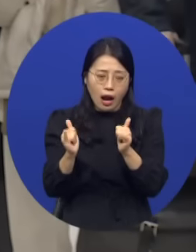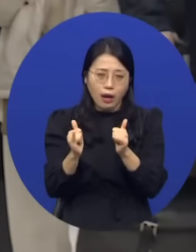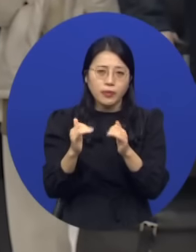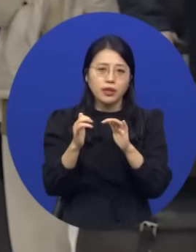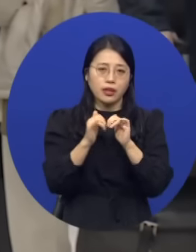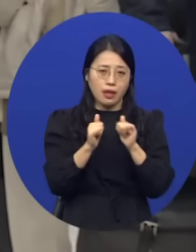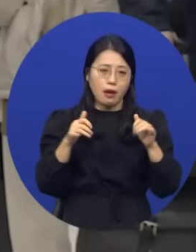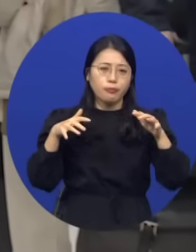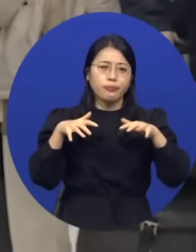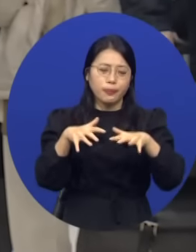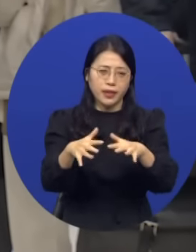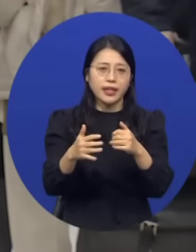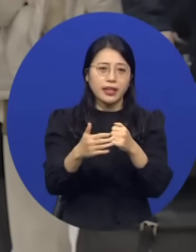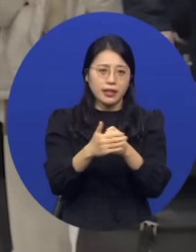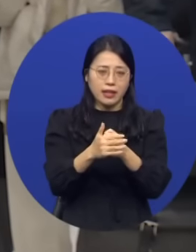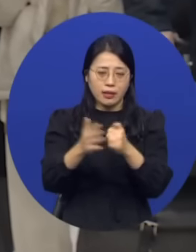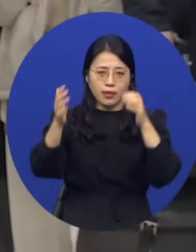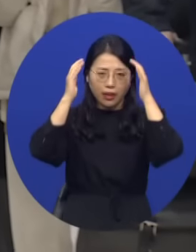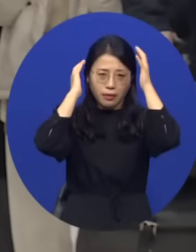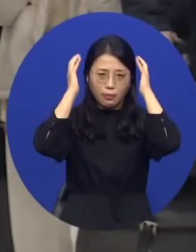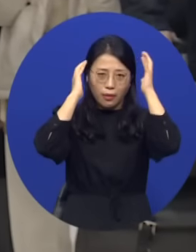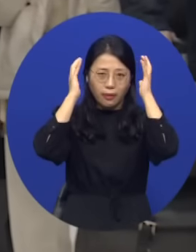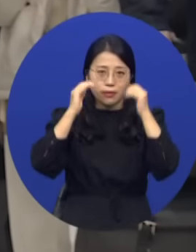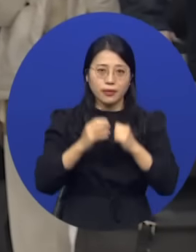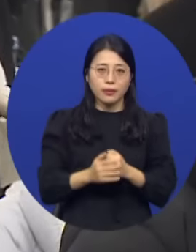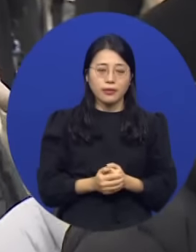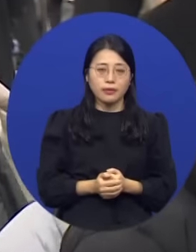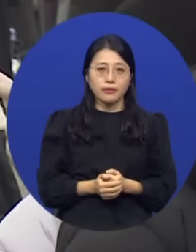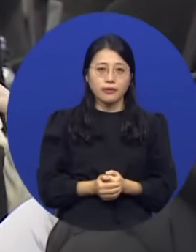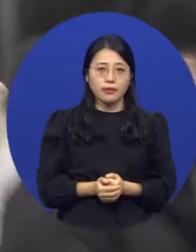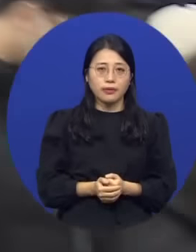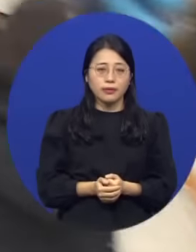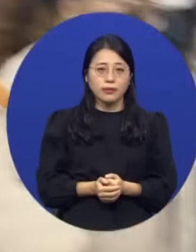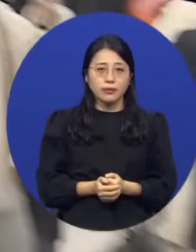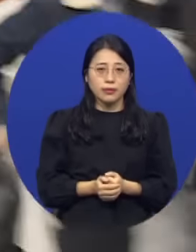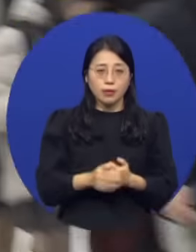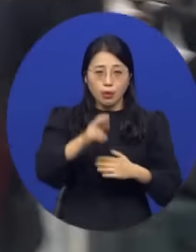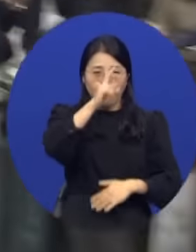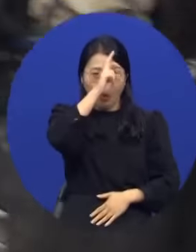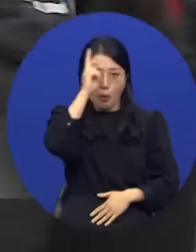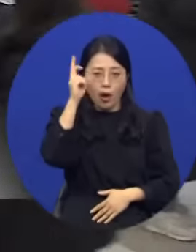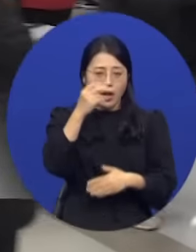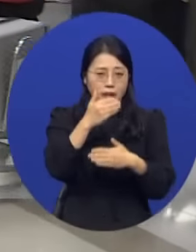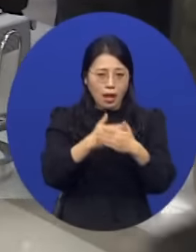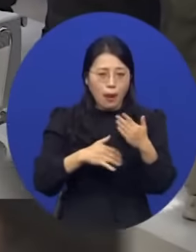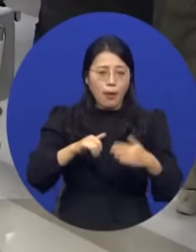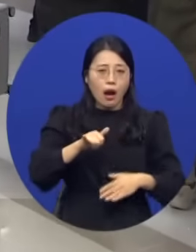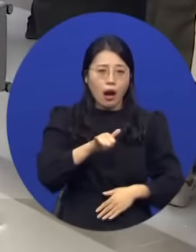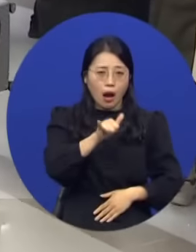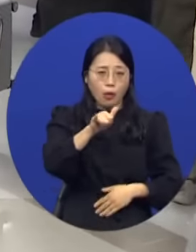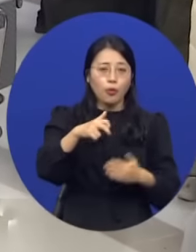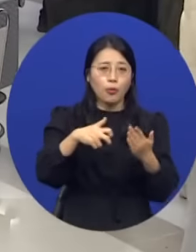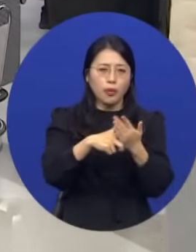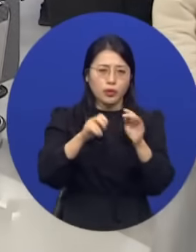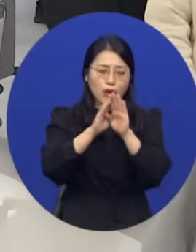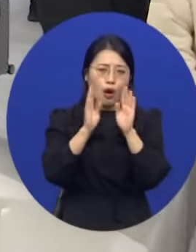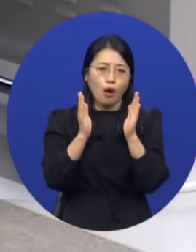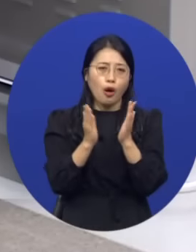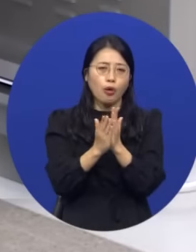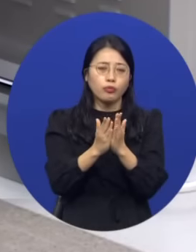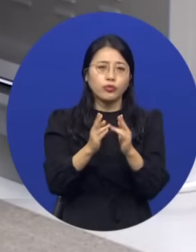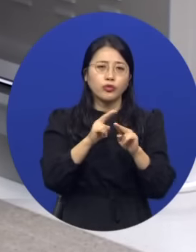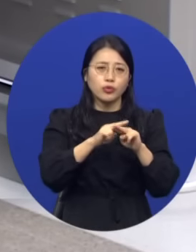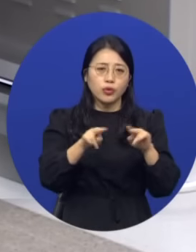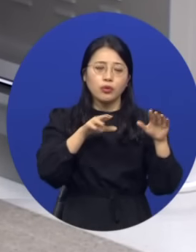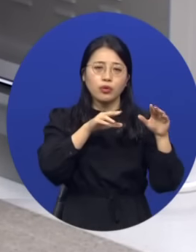쉽지 않을 정도로 큰 혼잡을 빚었습니다. 오후엔 남은 항공편마저 모두 결항되면서